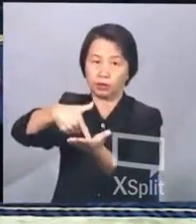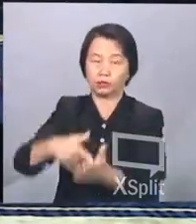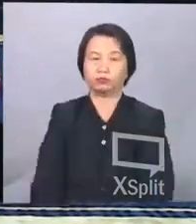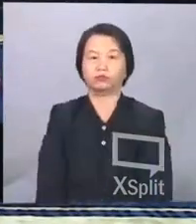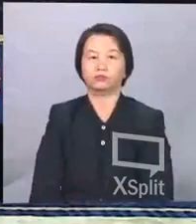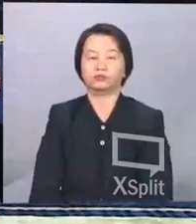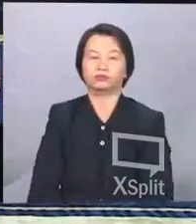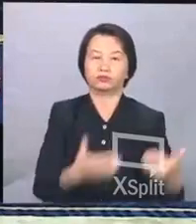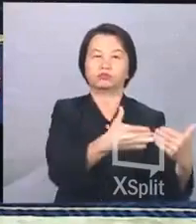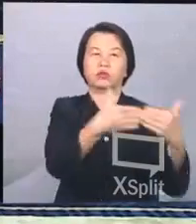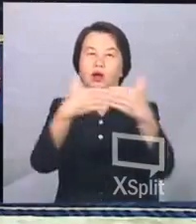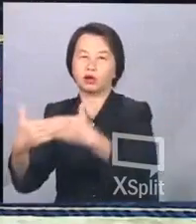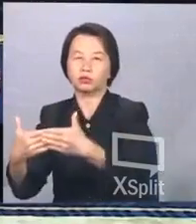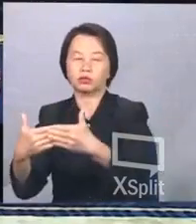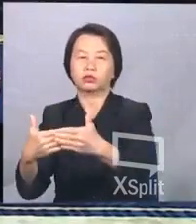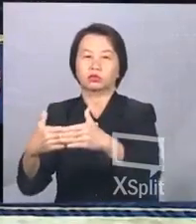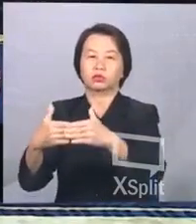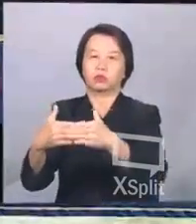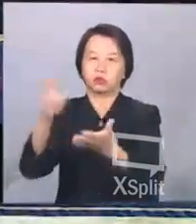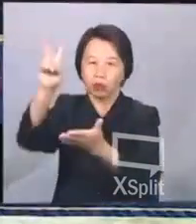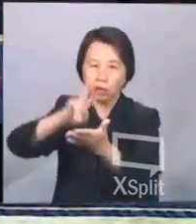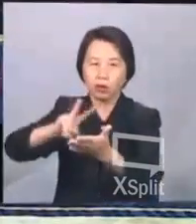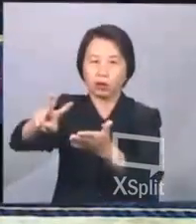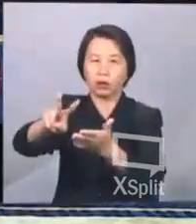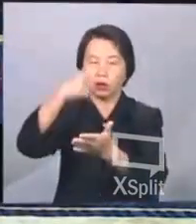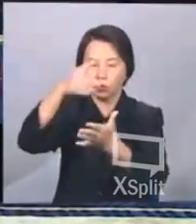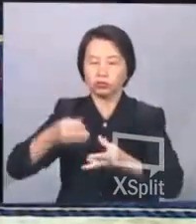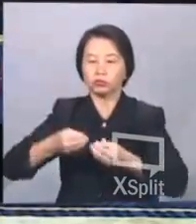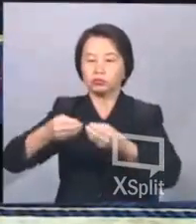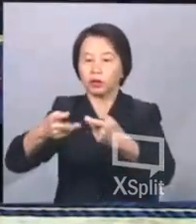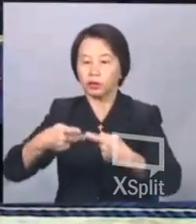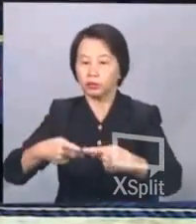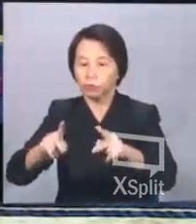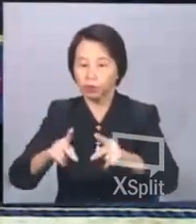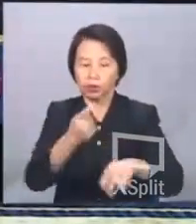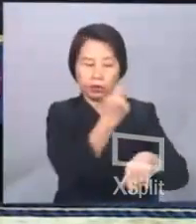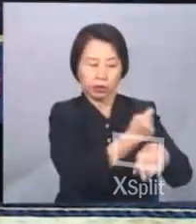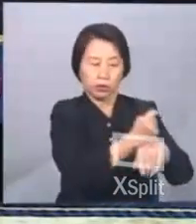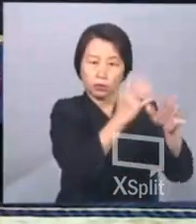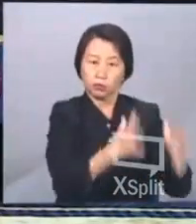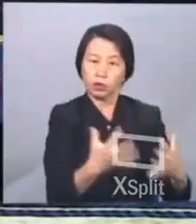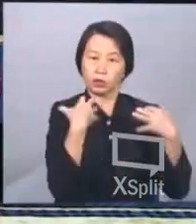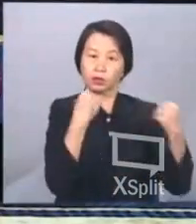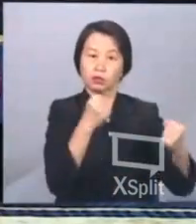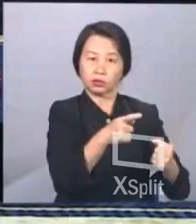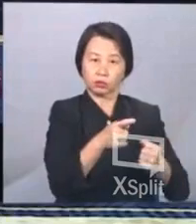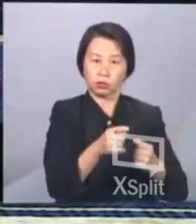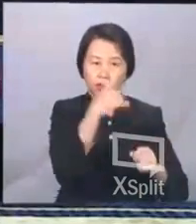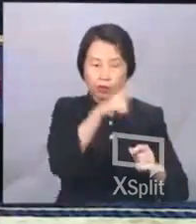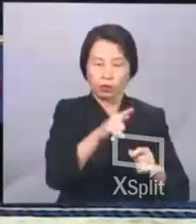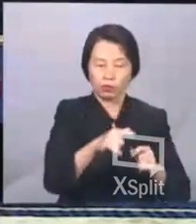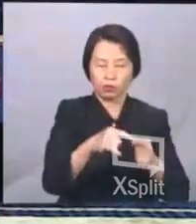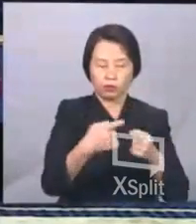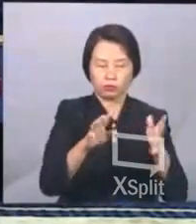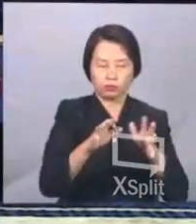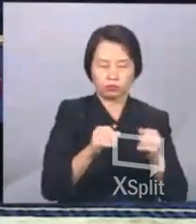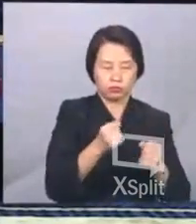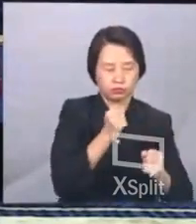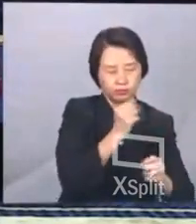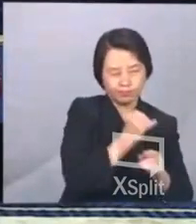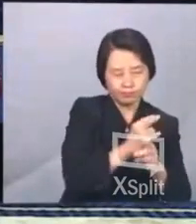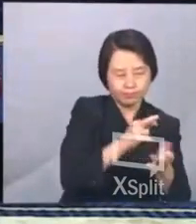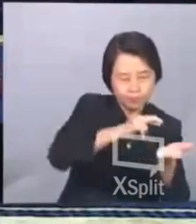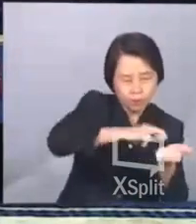Tanjungan tempo ini dibuat untuk memberi ruang kepada petugas-petugas kesehatan memerangi penurunan komik